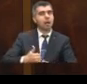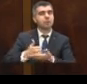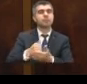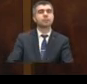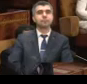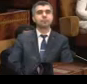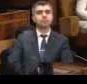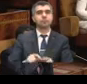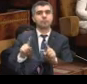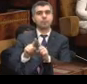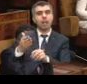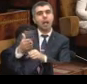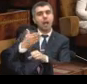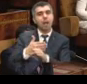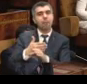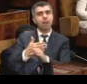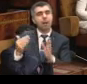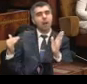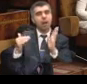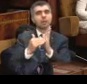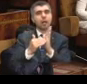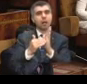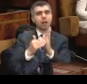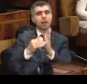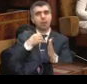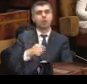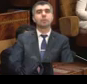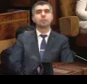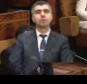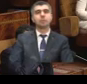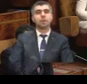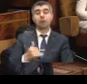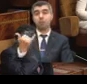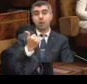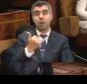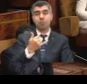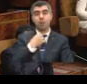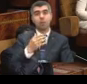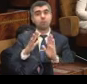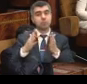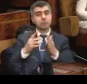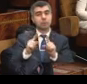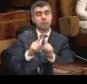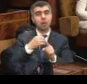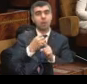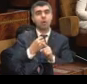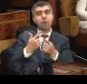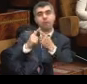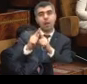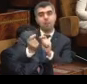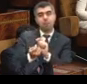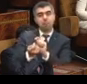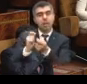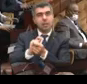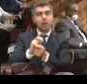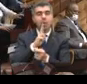نختم مداخلتنا هذه، لا بد من أن ننوه بتجاوب الحكومة مع تعديلات الأغلبية والمعارضة